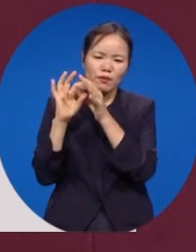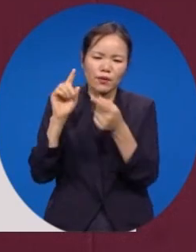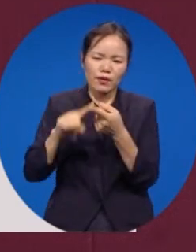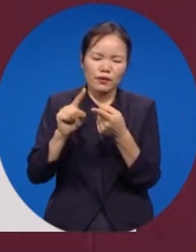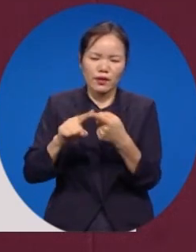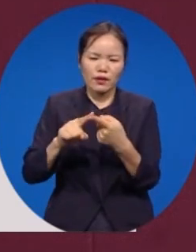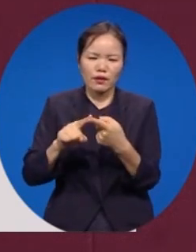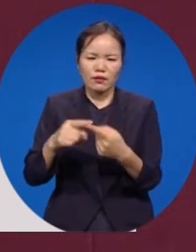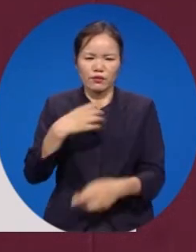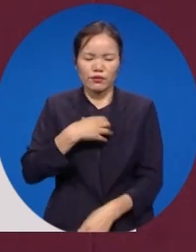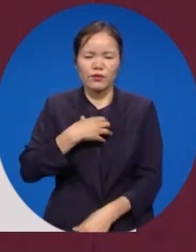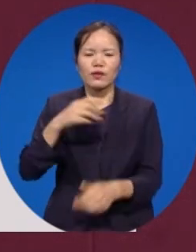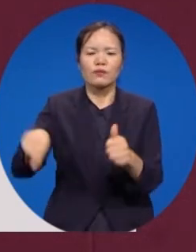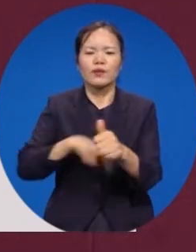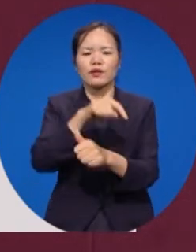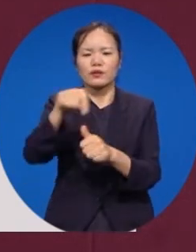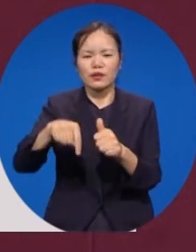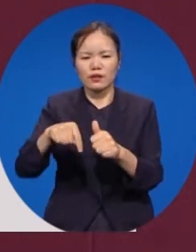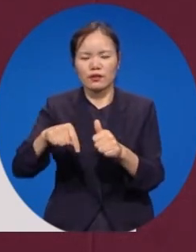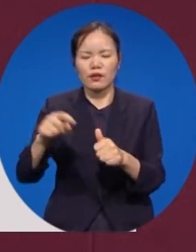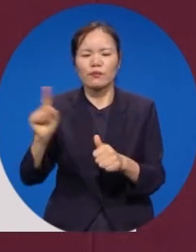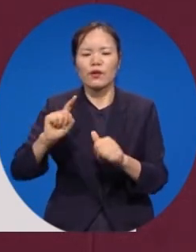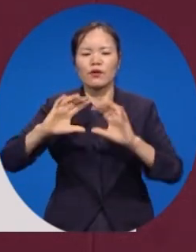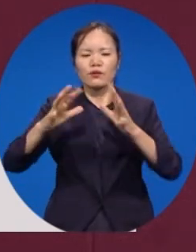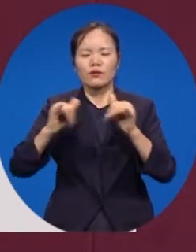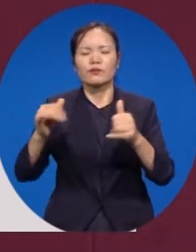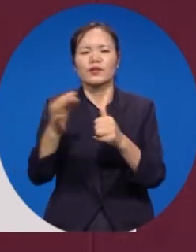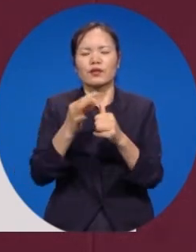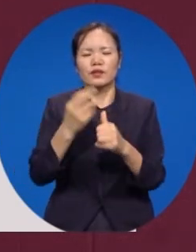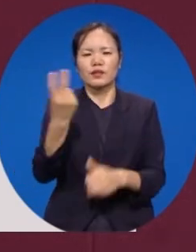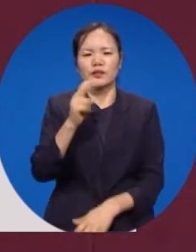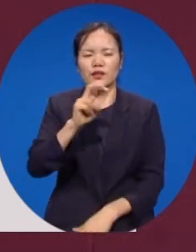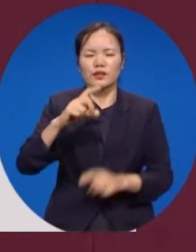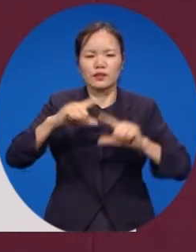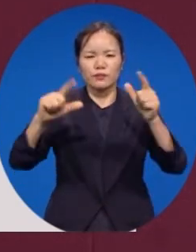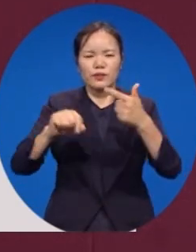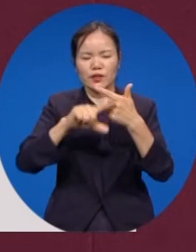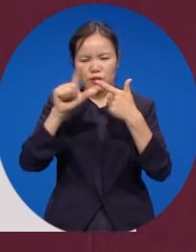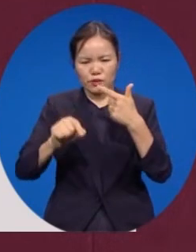흔들리고 있습니다. 국민연금은 2020년 6월 현재